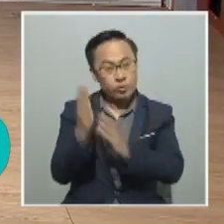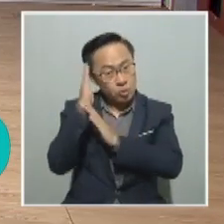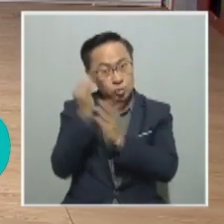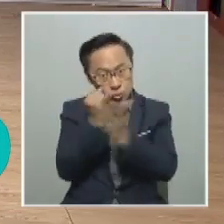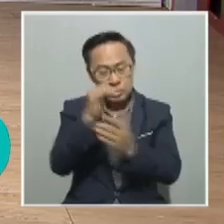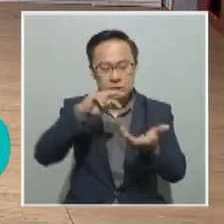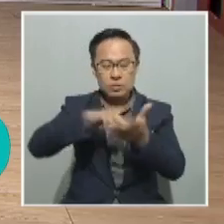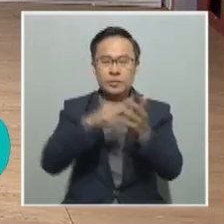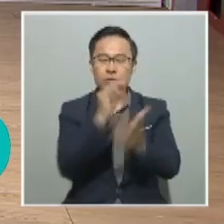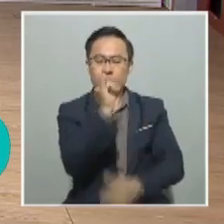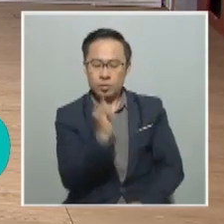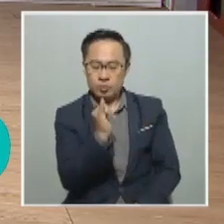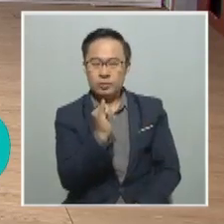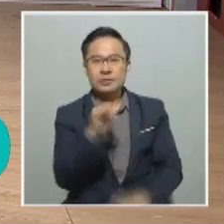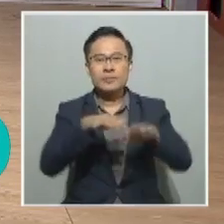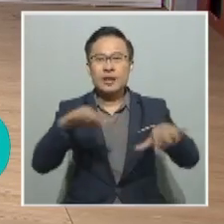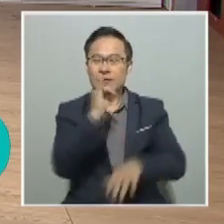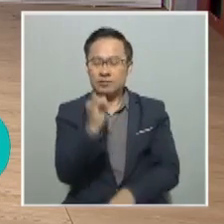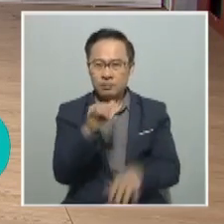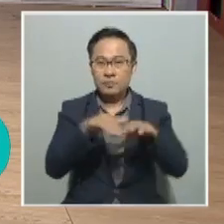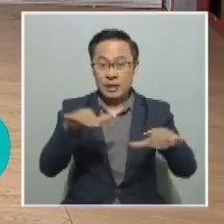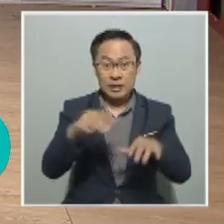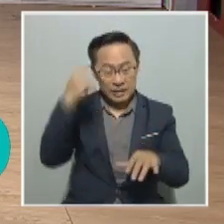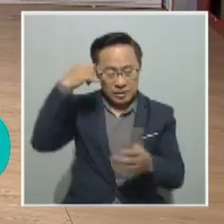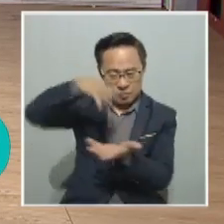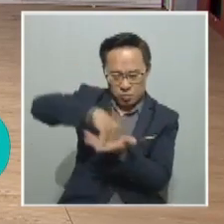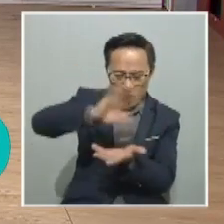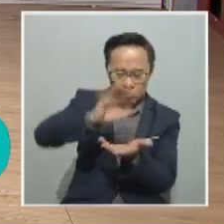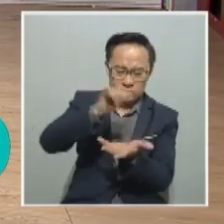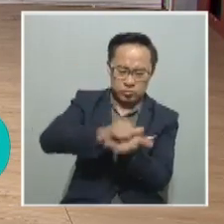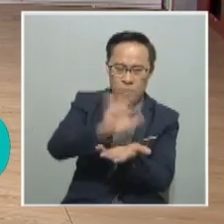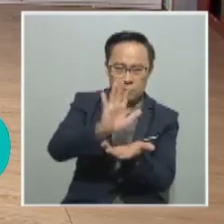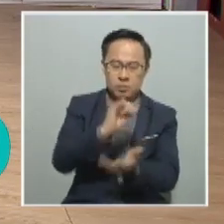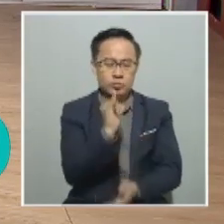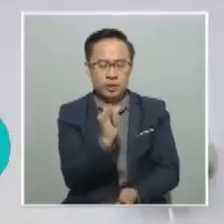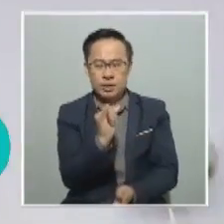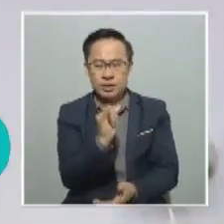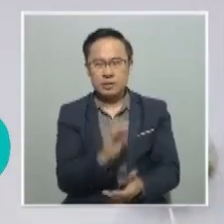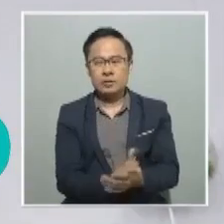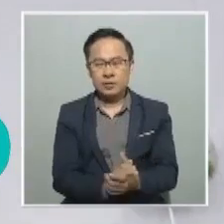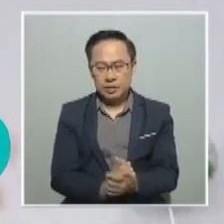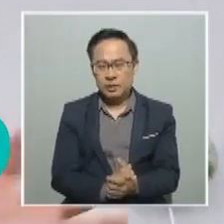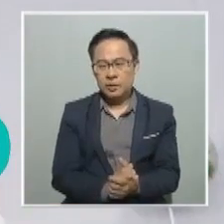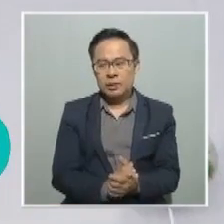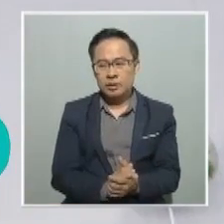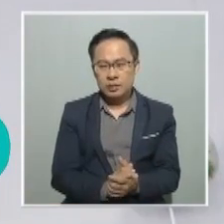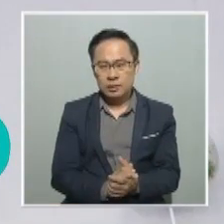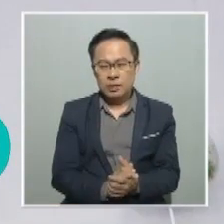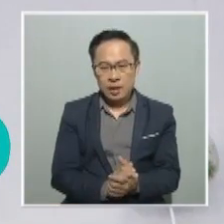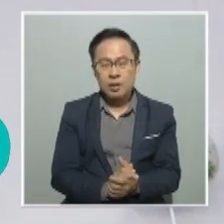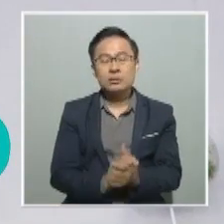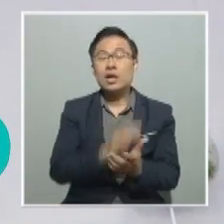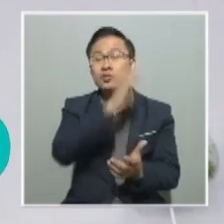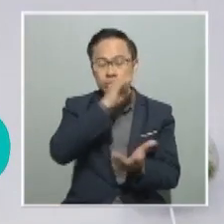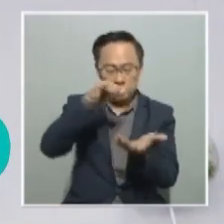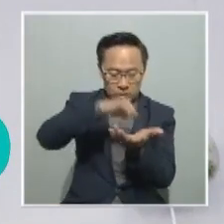กิดว่าอายุมากหน่อยเนี่ยนะก็คือผมแนะนำว่าแทนที่เราจะนอนตะแคงอย่างเดียวเนี่ยพอเราเริ่มจะเคลิ้มมาให้เราหันมานอนท่